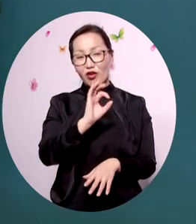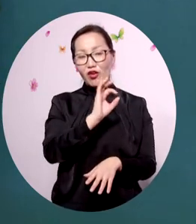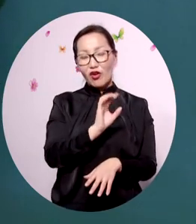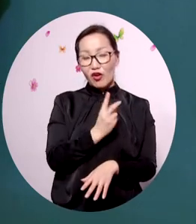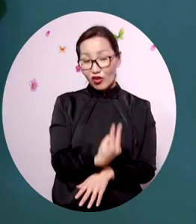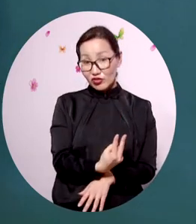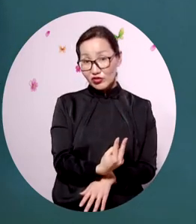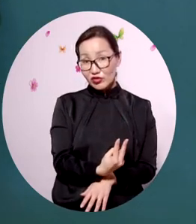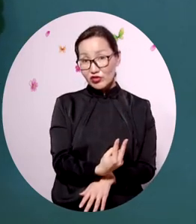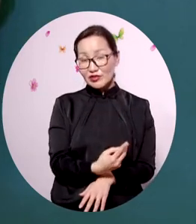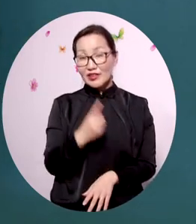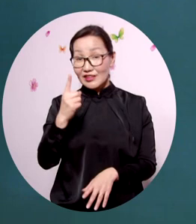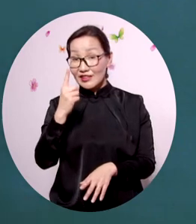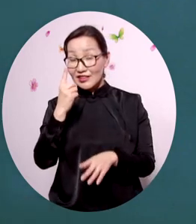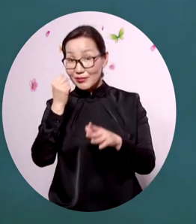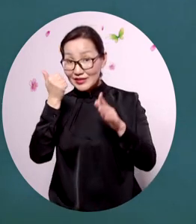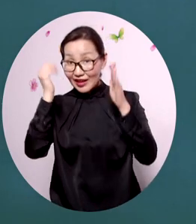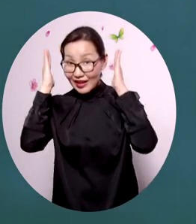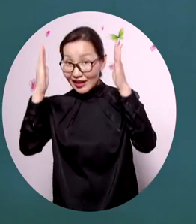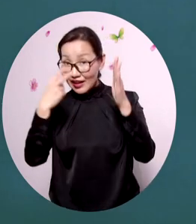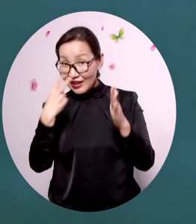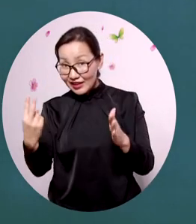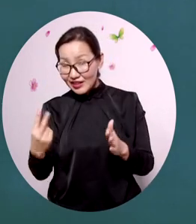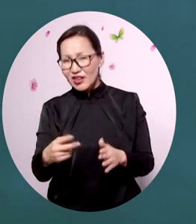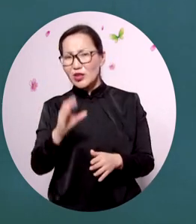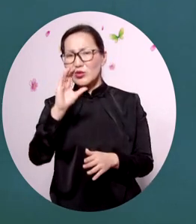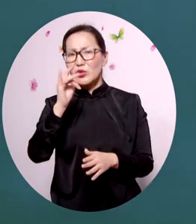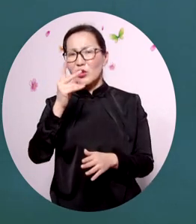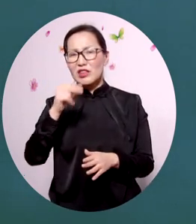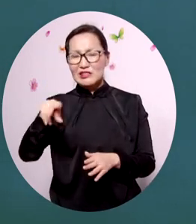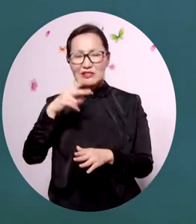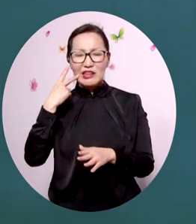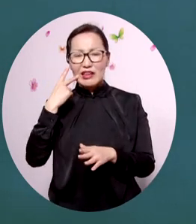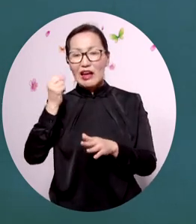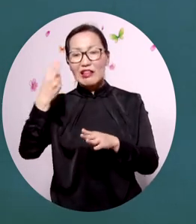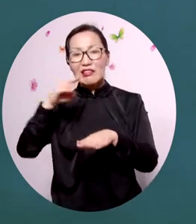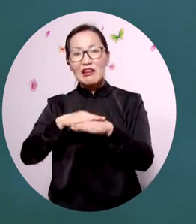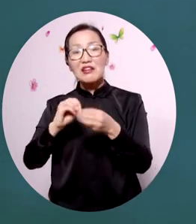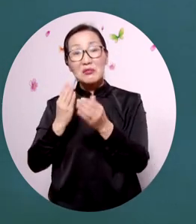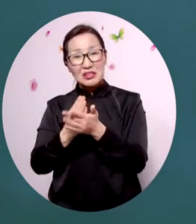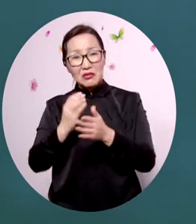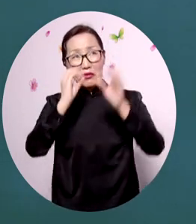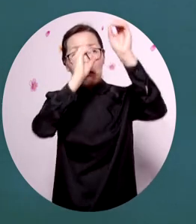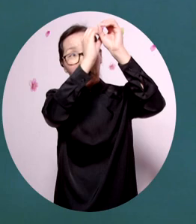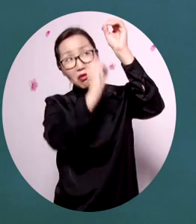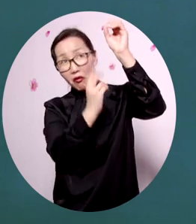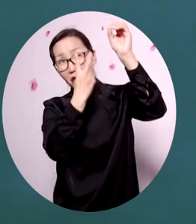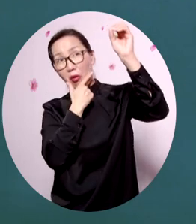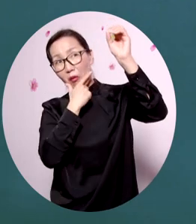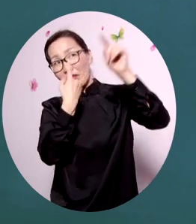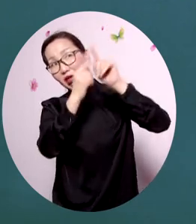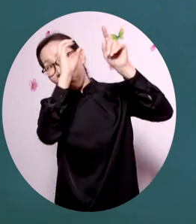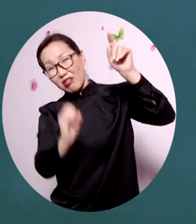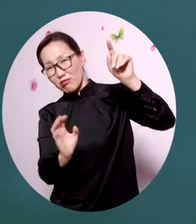2. За энд нэг юм анхаарах хэрэгтэй. Сурагчдын нэг гаргадаг алдаа орон зэрэг болгодог. 2 болохгүй байх 24 гээд.